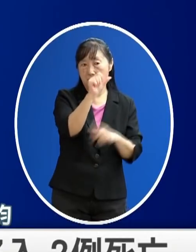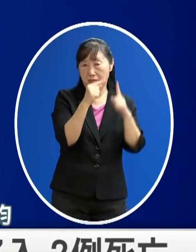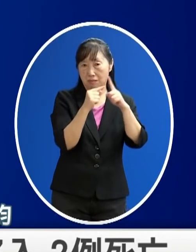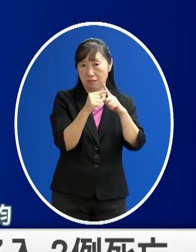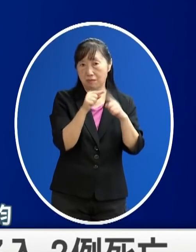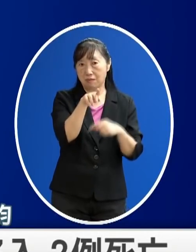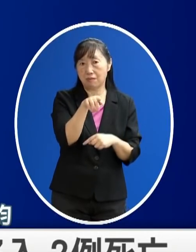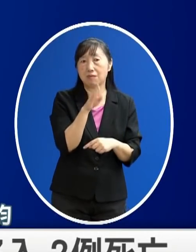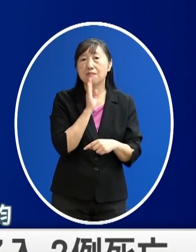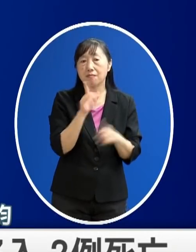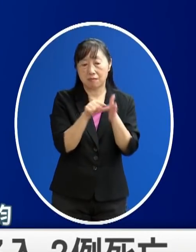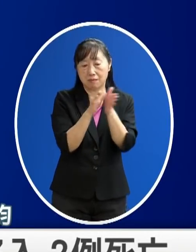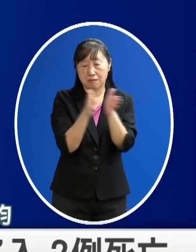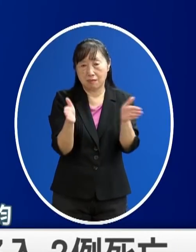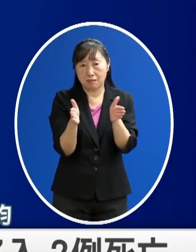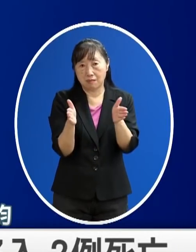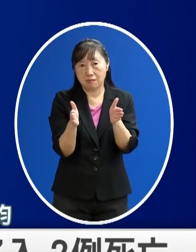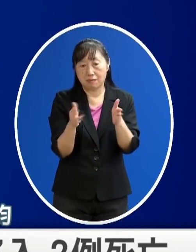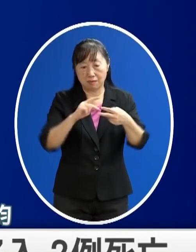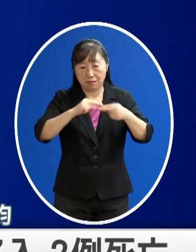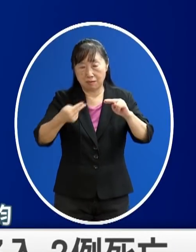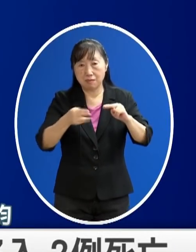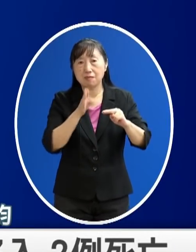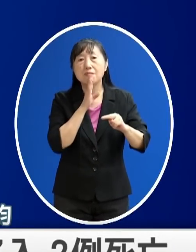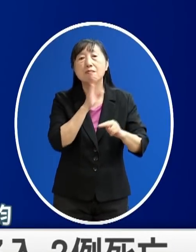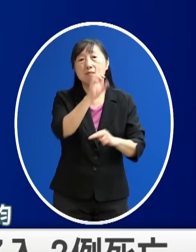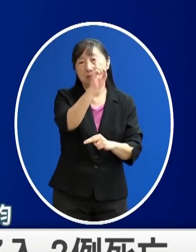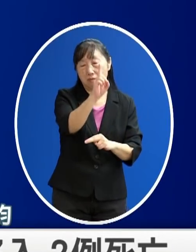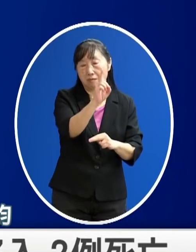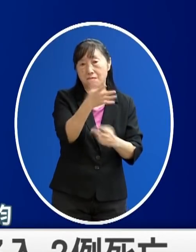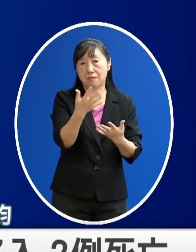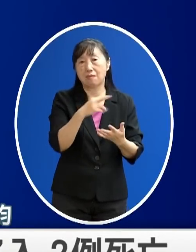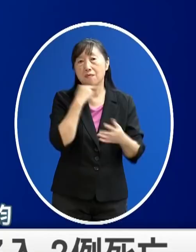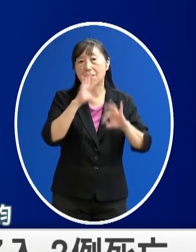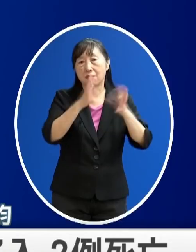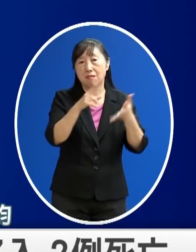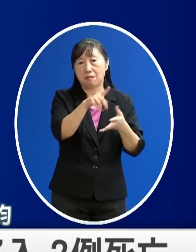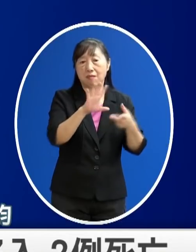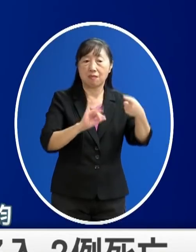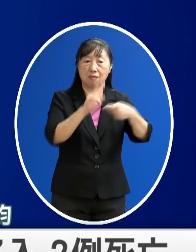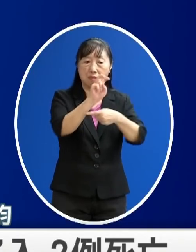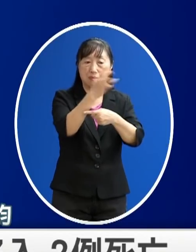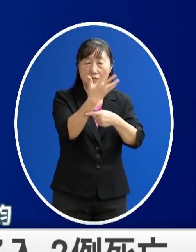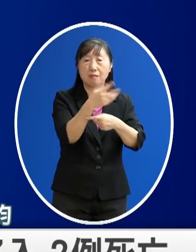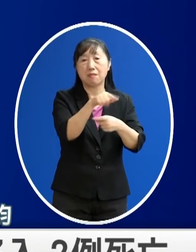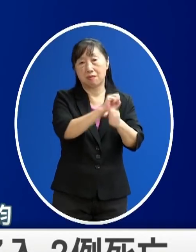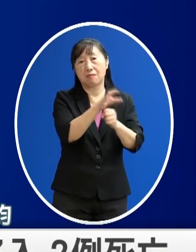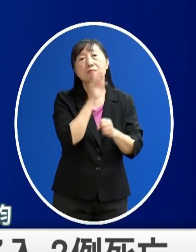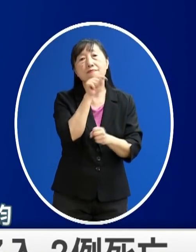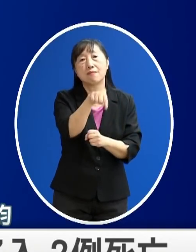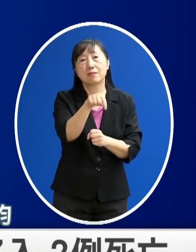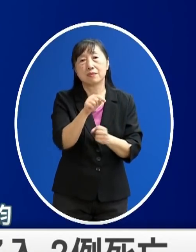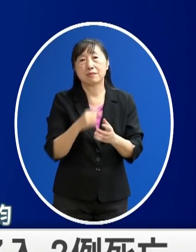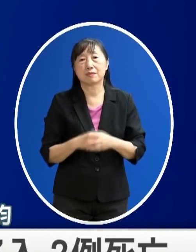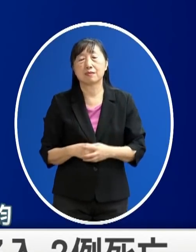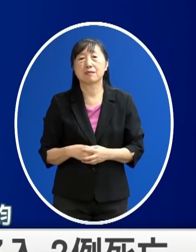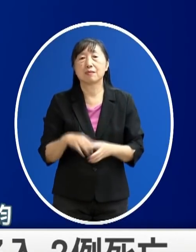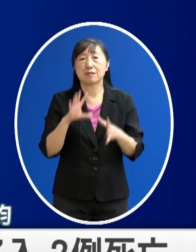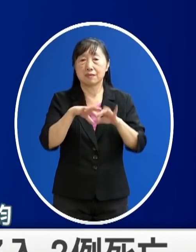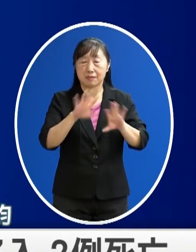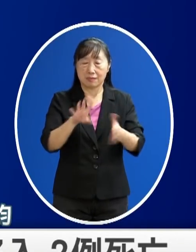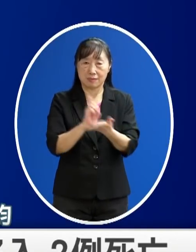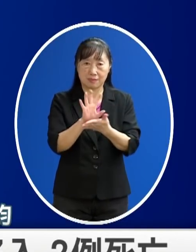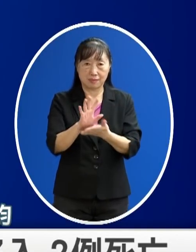被在这段期间被我们定序出来是 Delta， 大概占28%左右，所以这个比例也是给大家做一个报